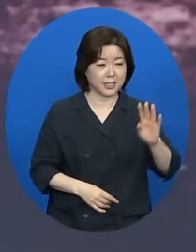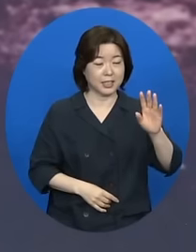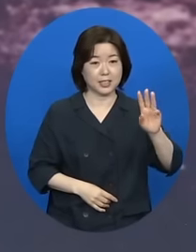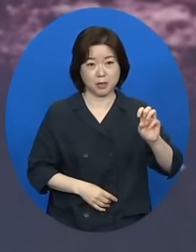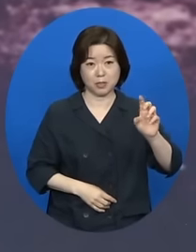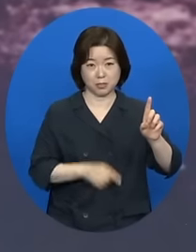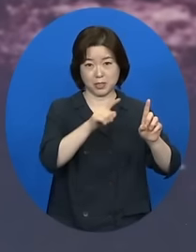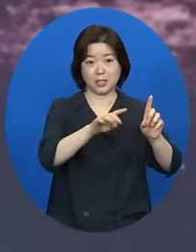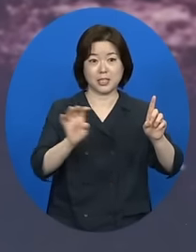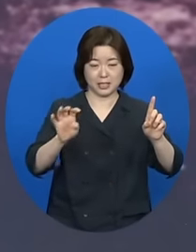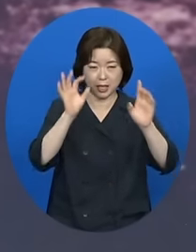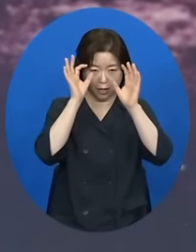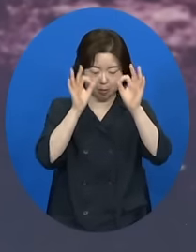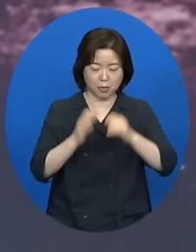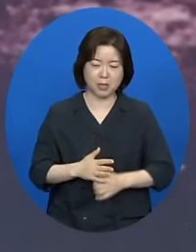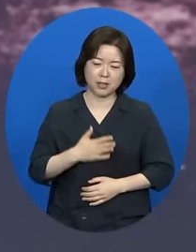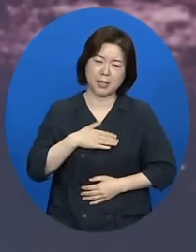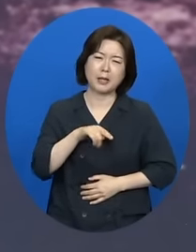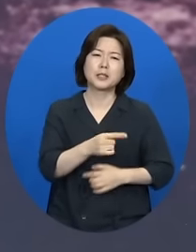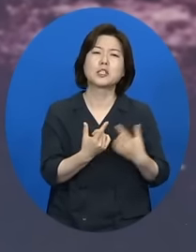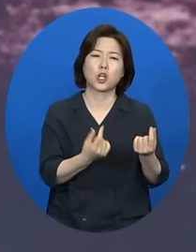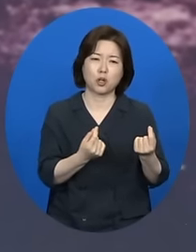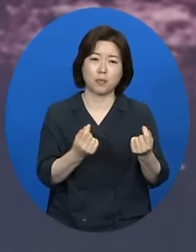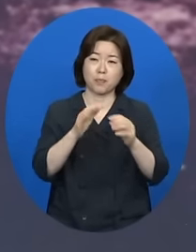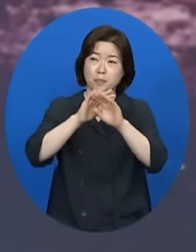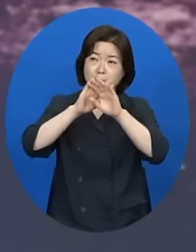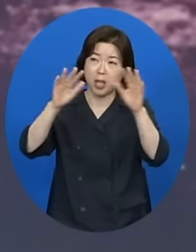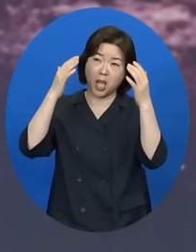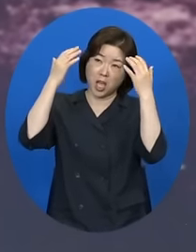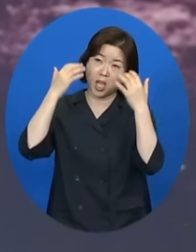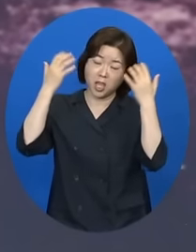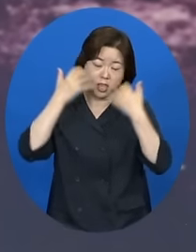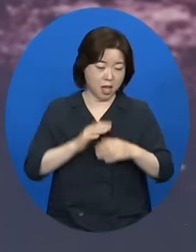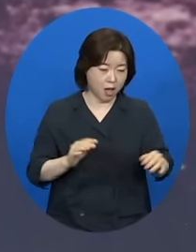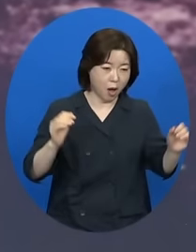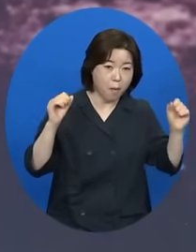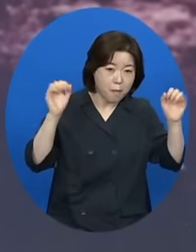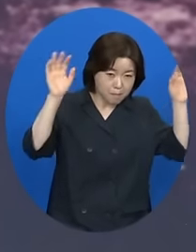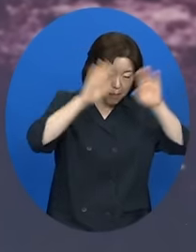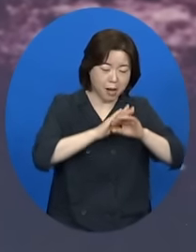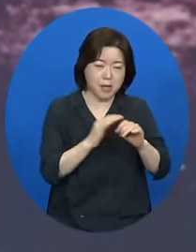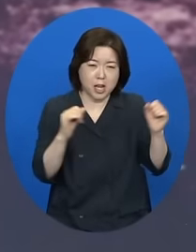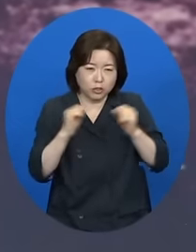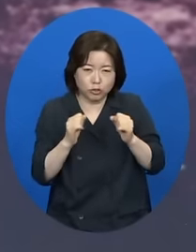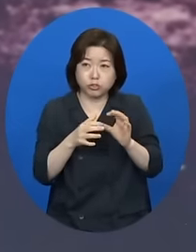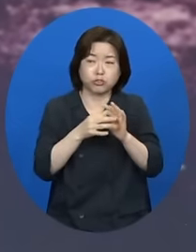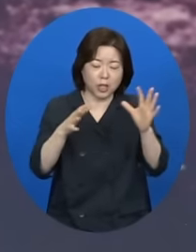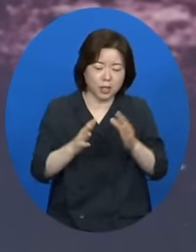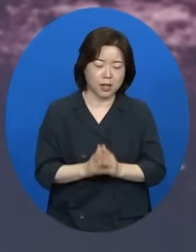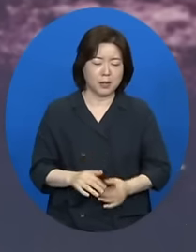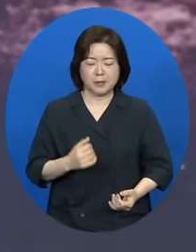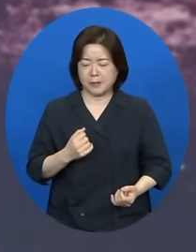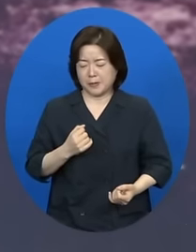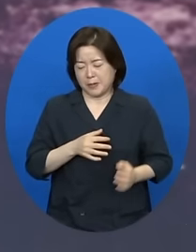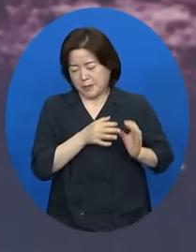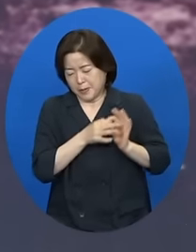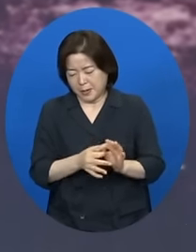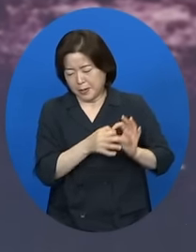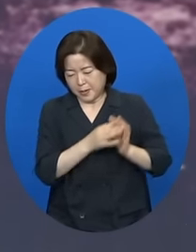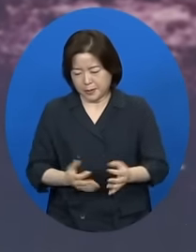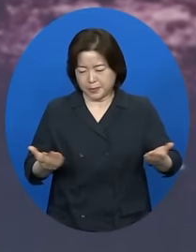이렇게 묘사하죠. 내가 이와 같이 낮에는 더위와 밤에는 추위를 무릅쓰고 눈 붙일 겨를도 없이